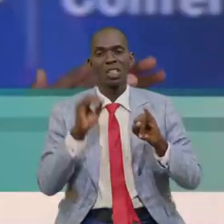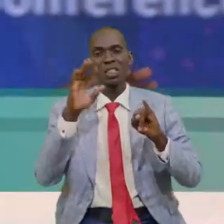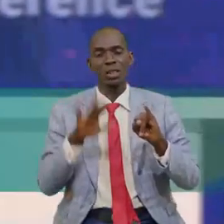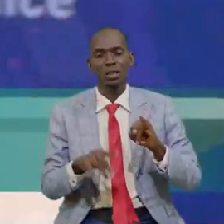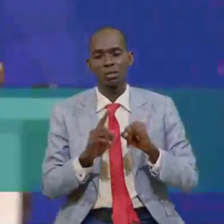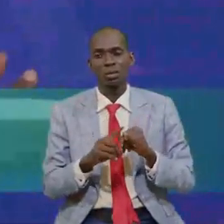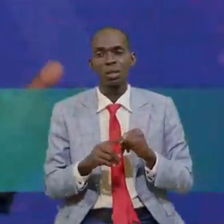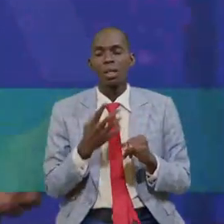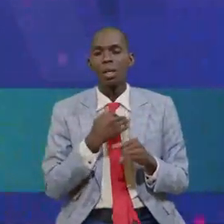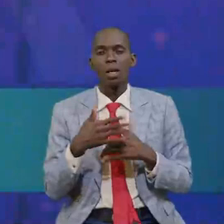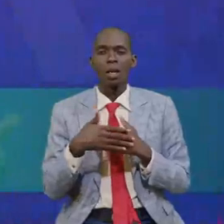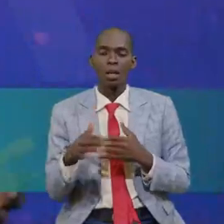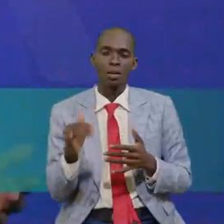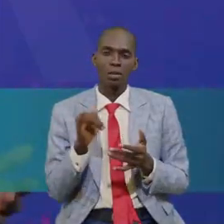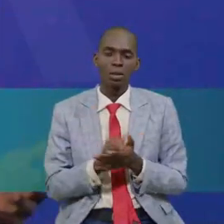Après cela,